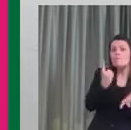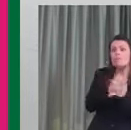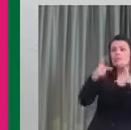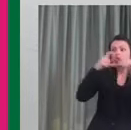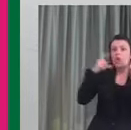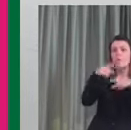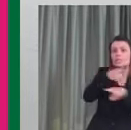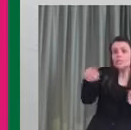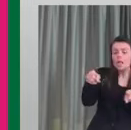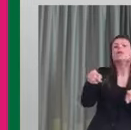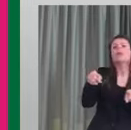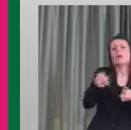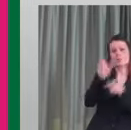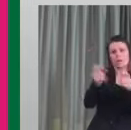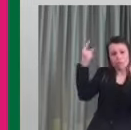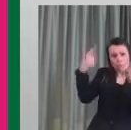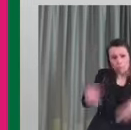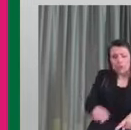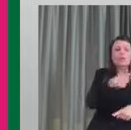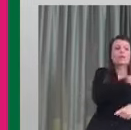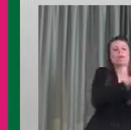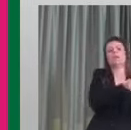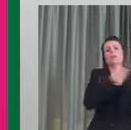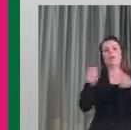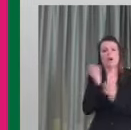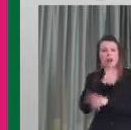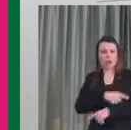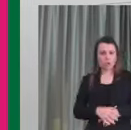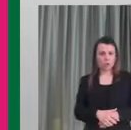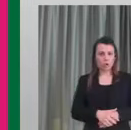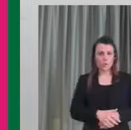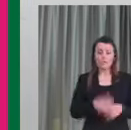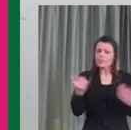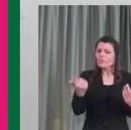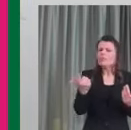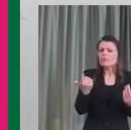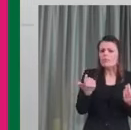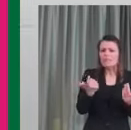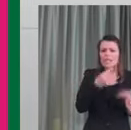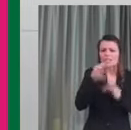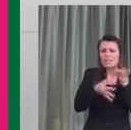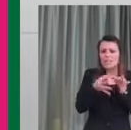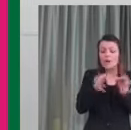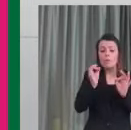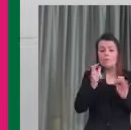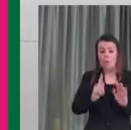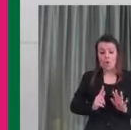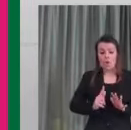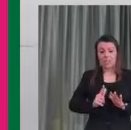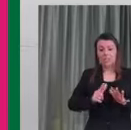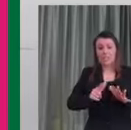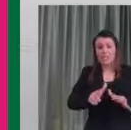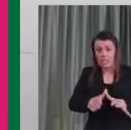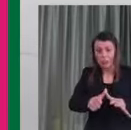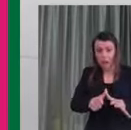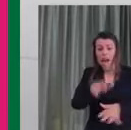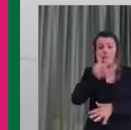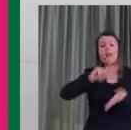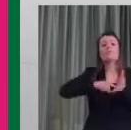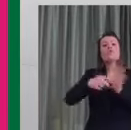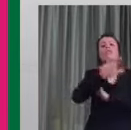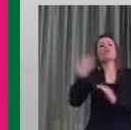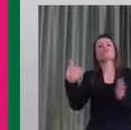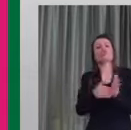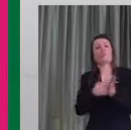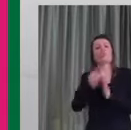gratuitamente questo per dirvi che entro fine settimana saranno 3 milioni e 300mila le mascherine distribuite in tutta la